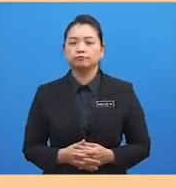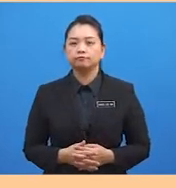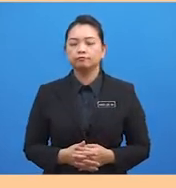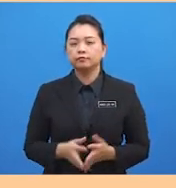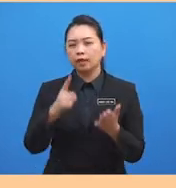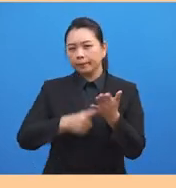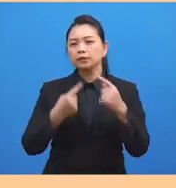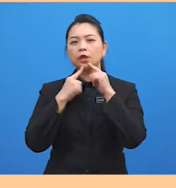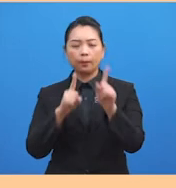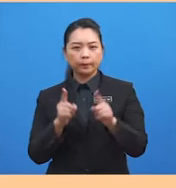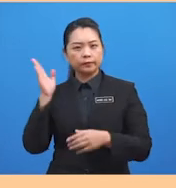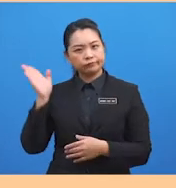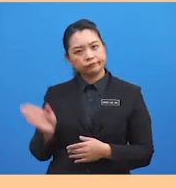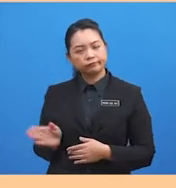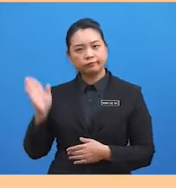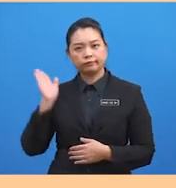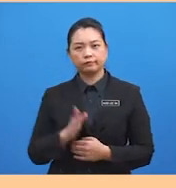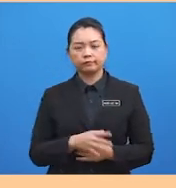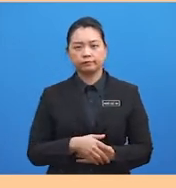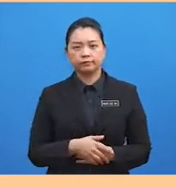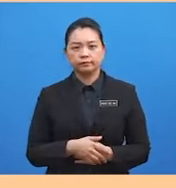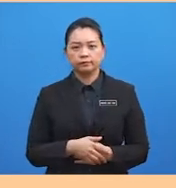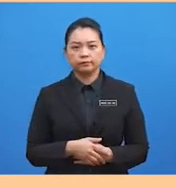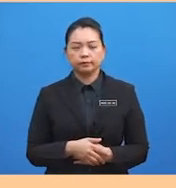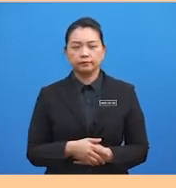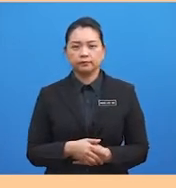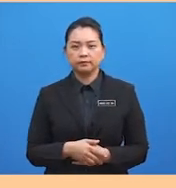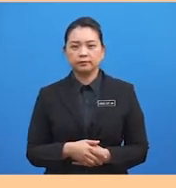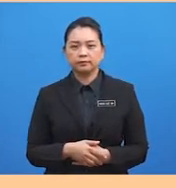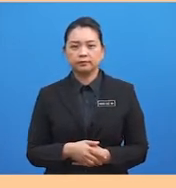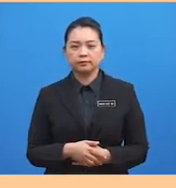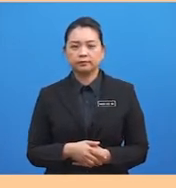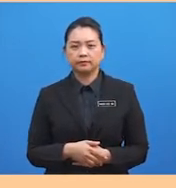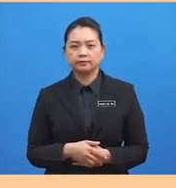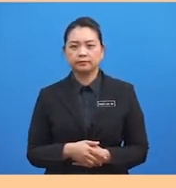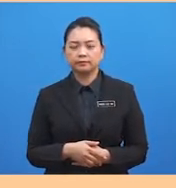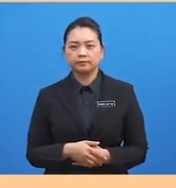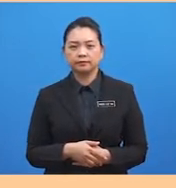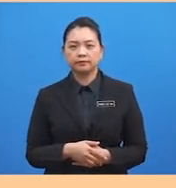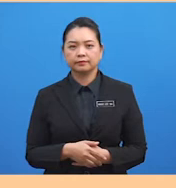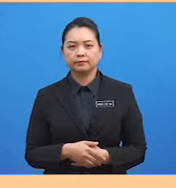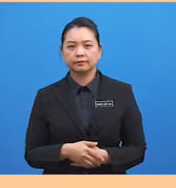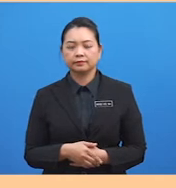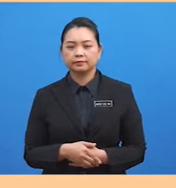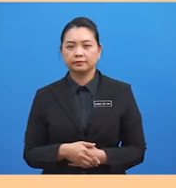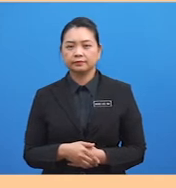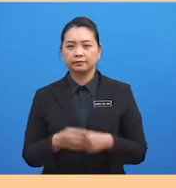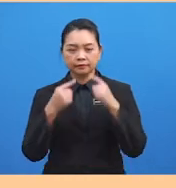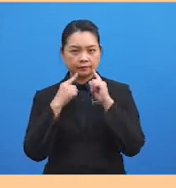Murid-murid, apakah jawapan yang tepat bagi soalan di atas? Ya,